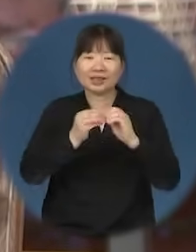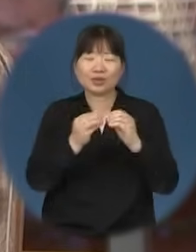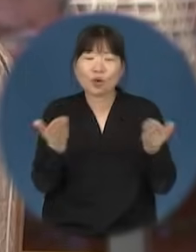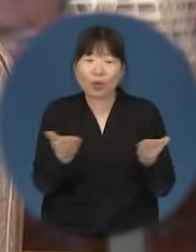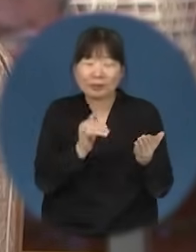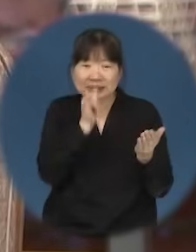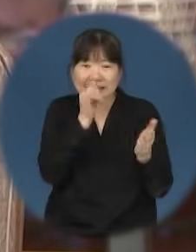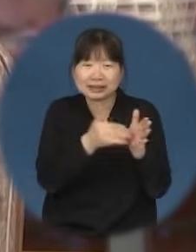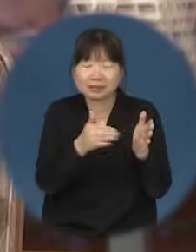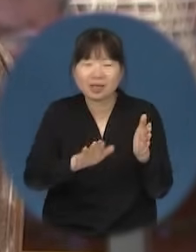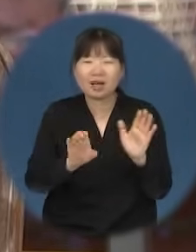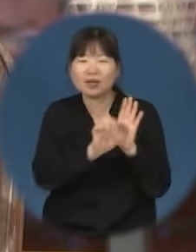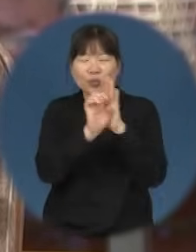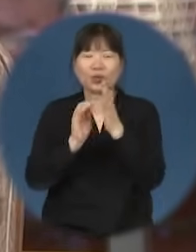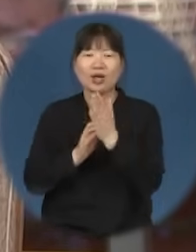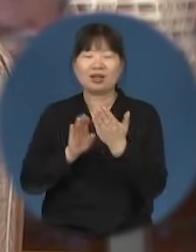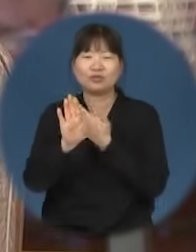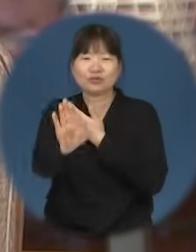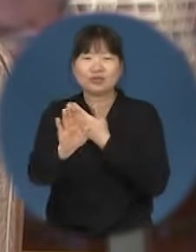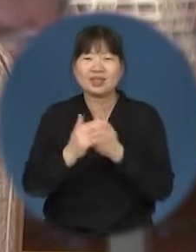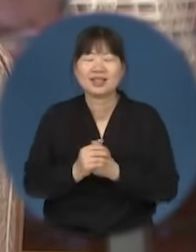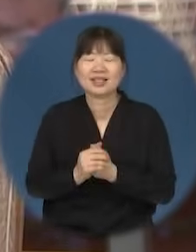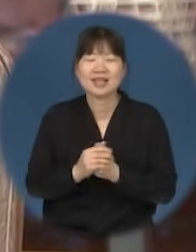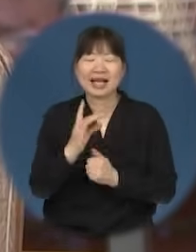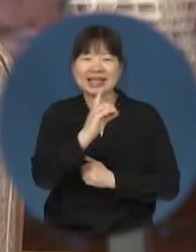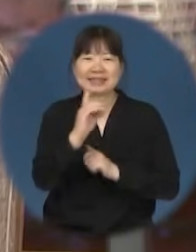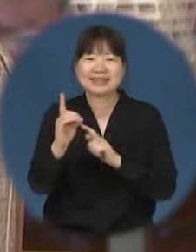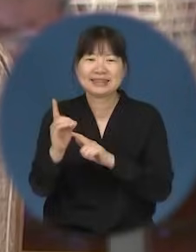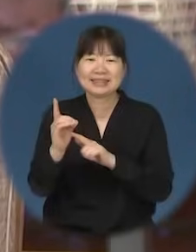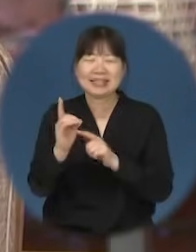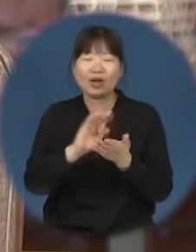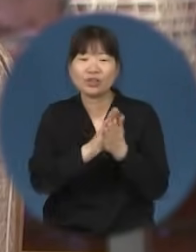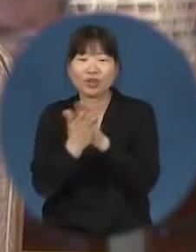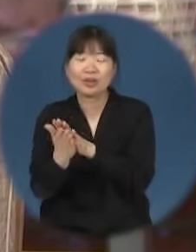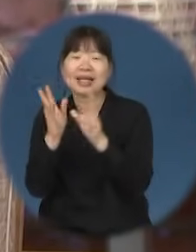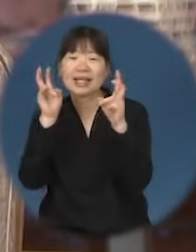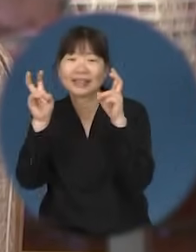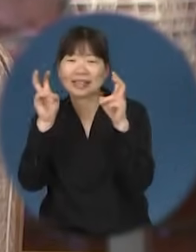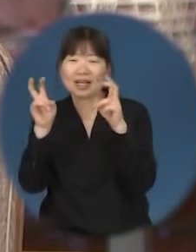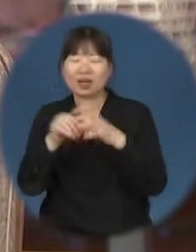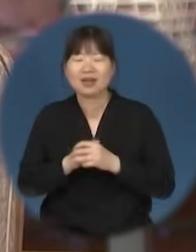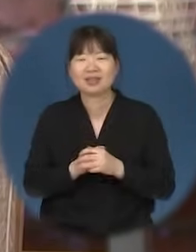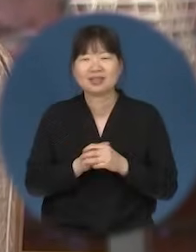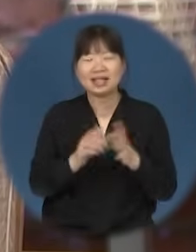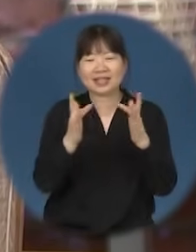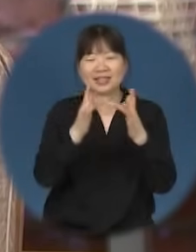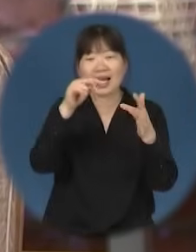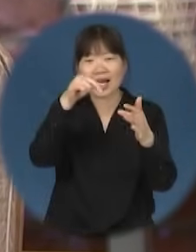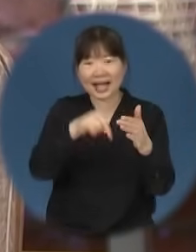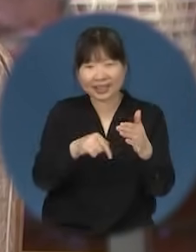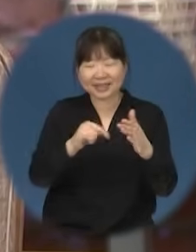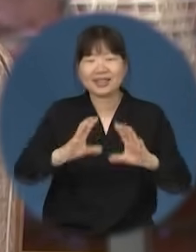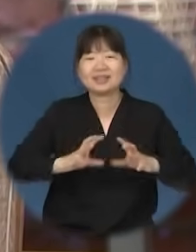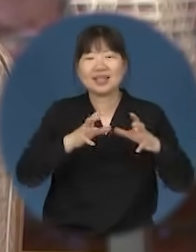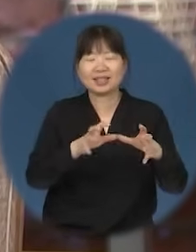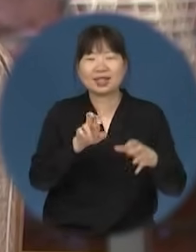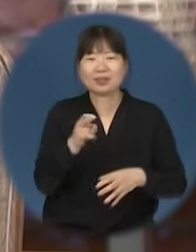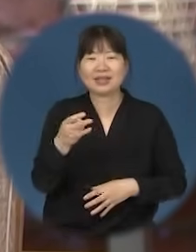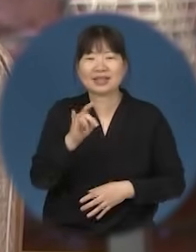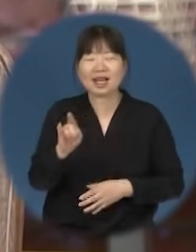있긴 하지만 이제 코로나 이후에 이런 디지털 전환된 기업들, 그냥 가상세계, 메타버스